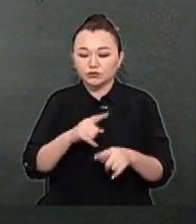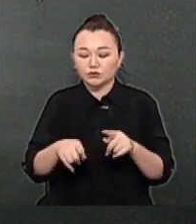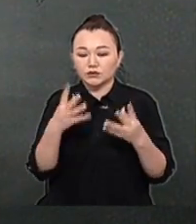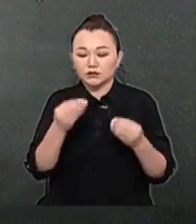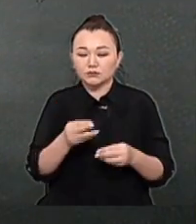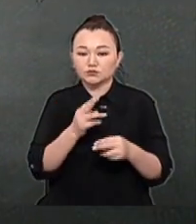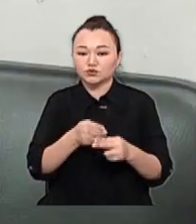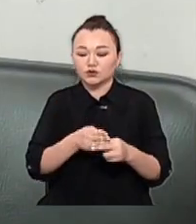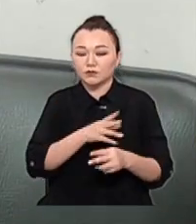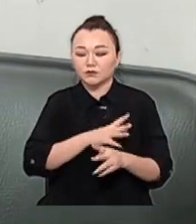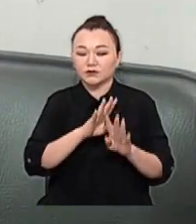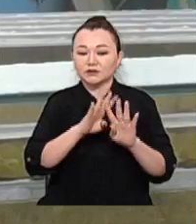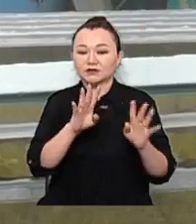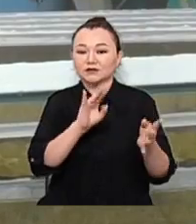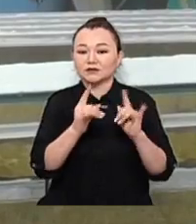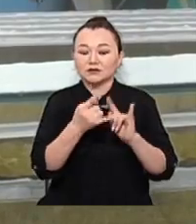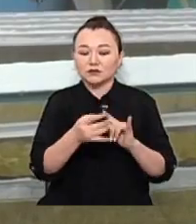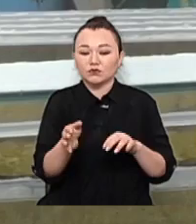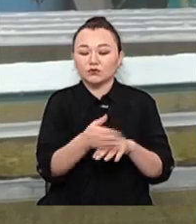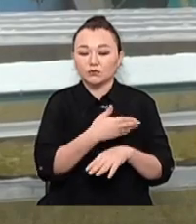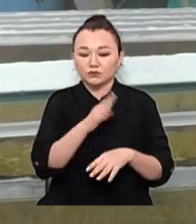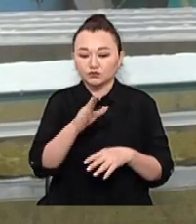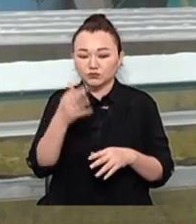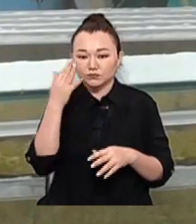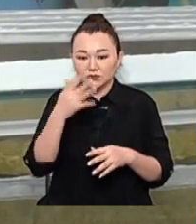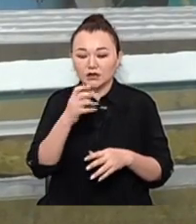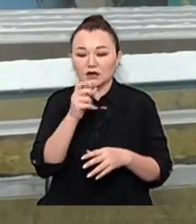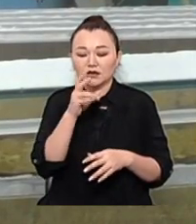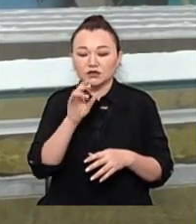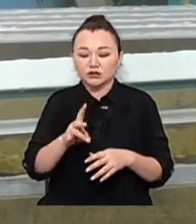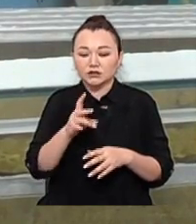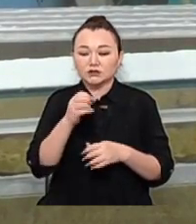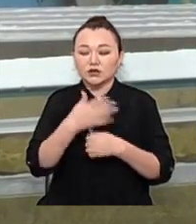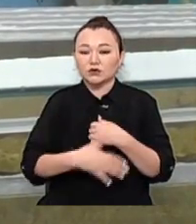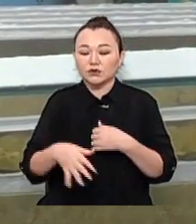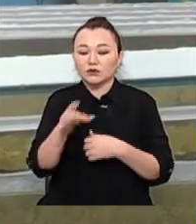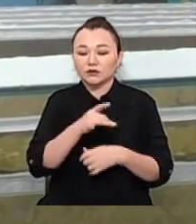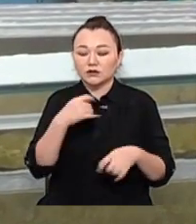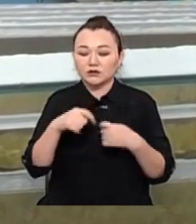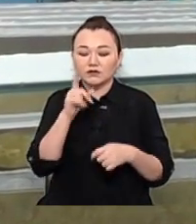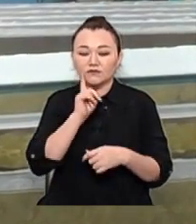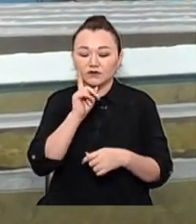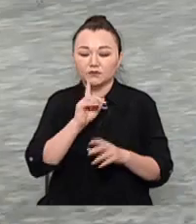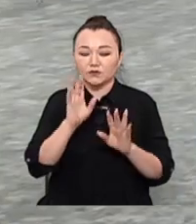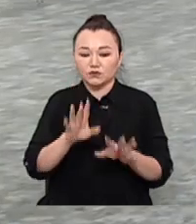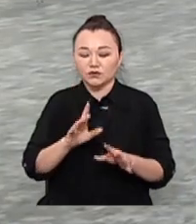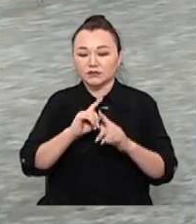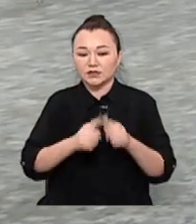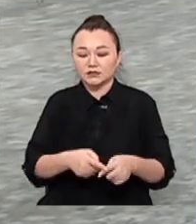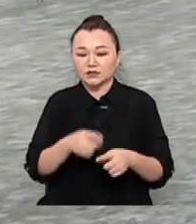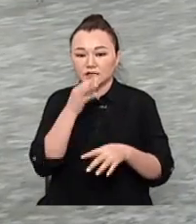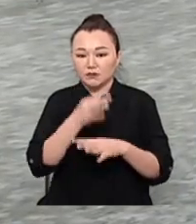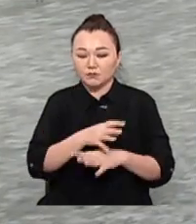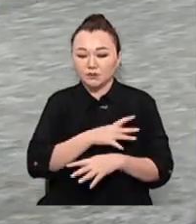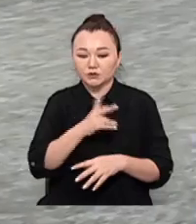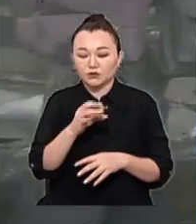саудагерлерге кедергі келтіріп тұрған дүңгіршектерді алып тастамақ, бірақ Ақшың сауда орталығының әкімшілігі уақытша ғана ымыраға келгенін айтады. Соған